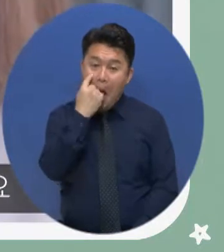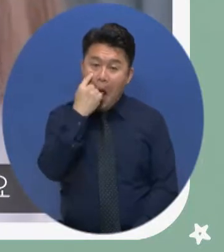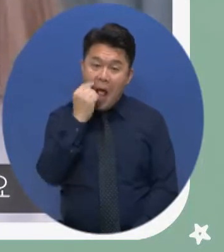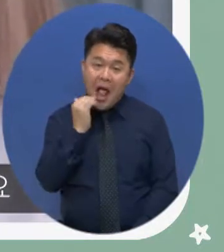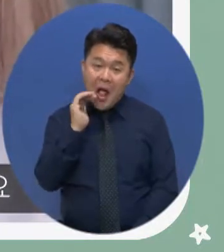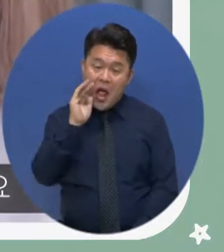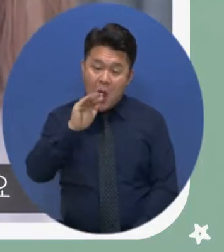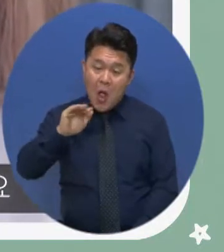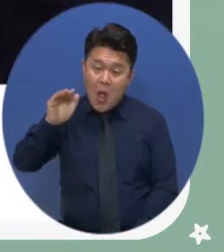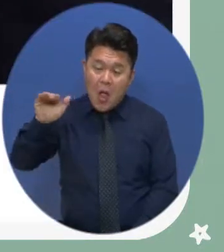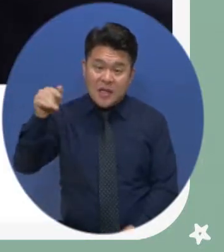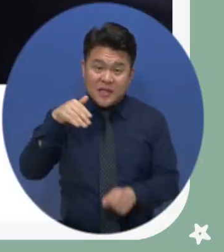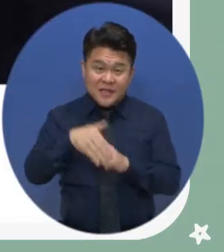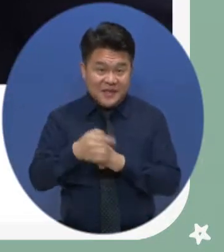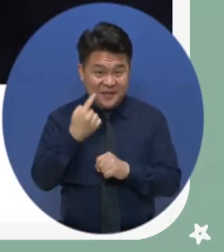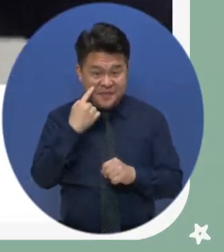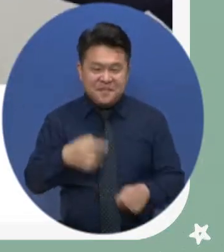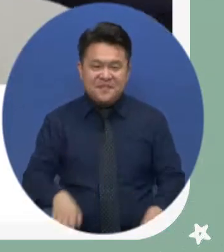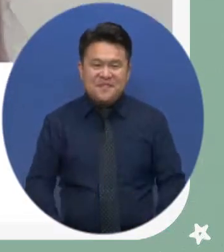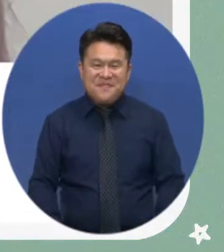웨이브지듯? 보이세요?